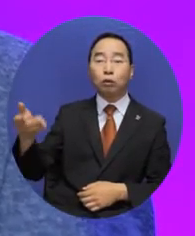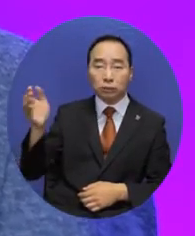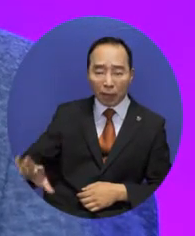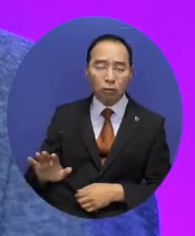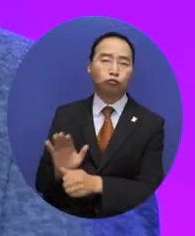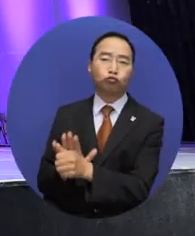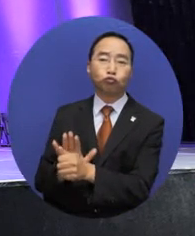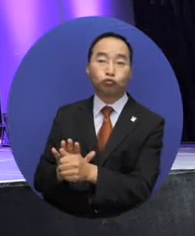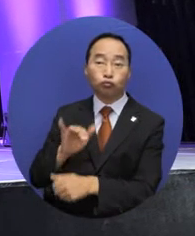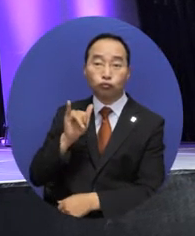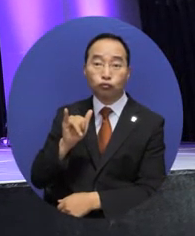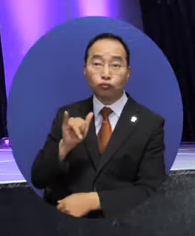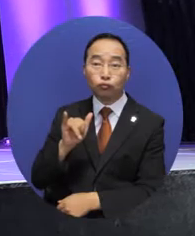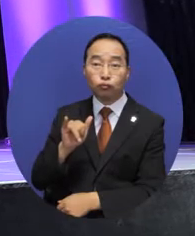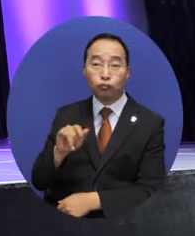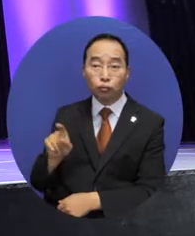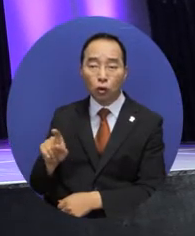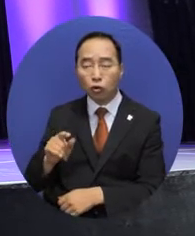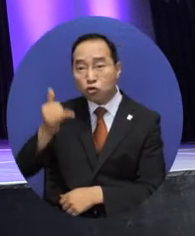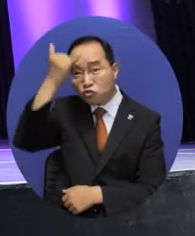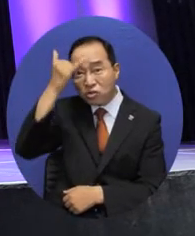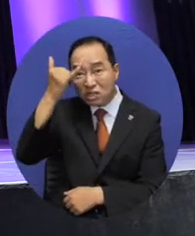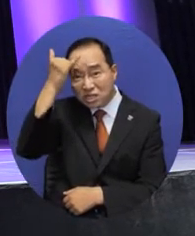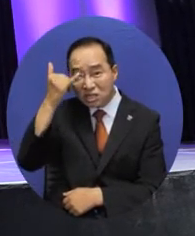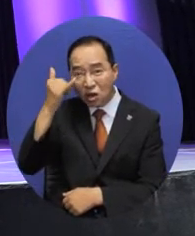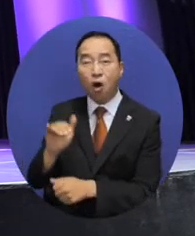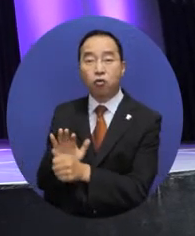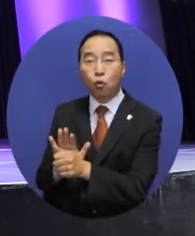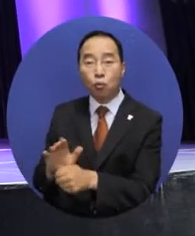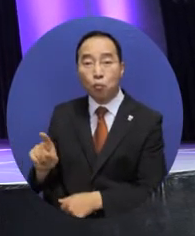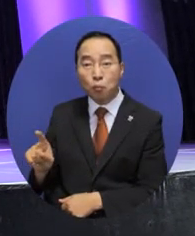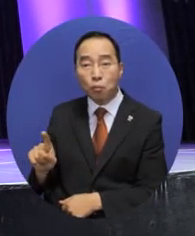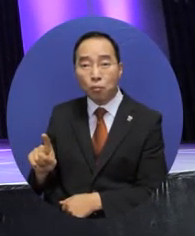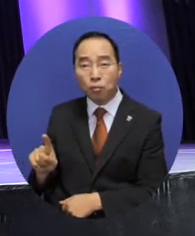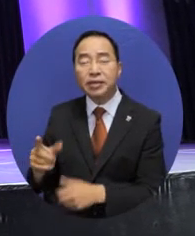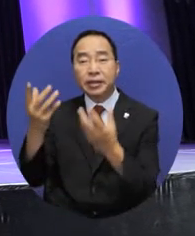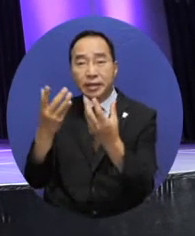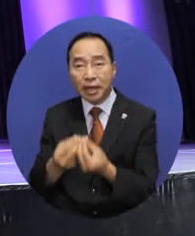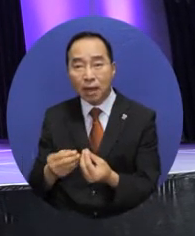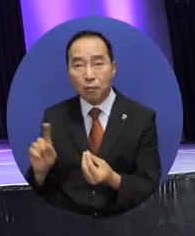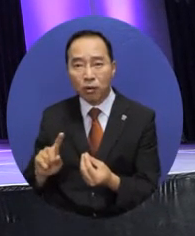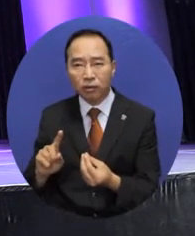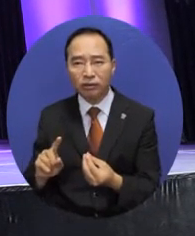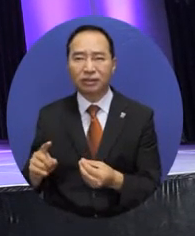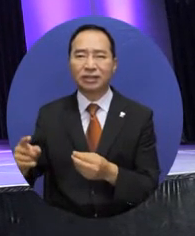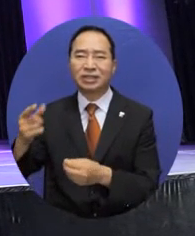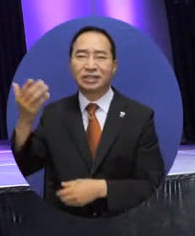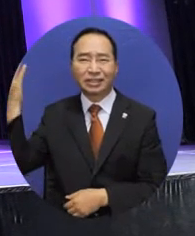발휘하는 것입니다. 윤리적 이타성에 가장 해당된다고 할 수 있는 것이 바로